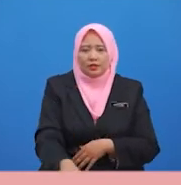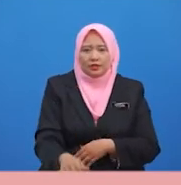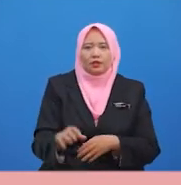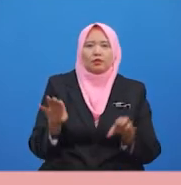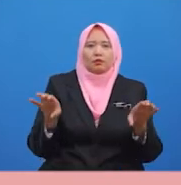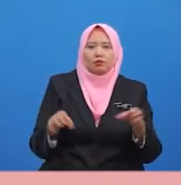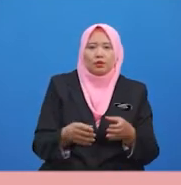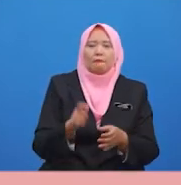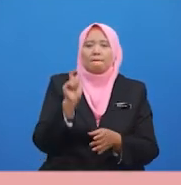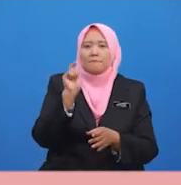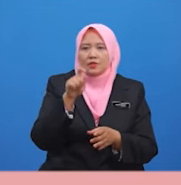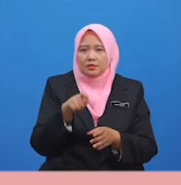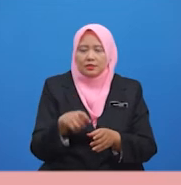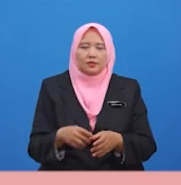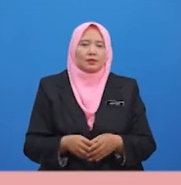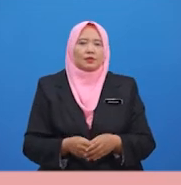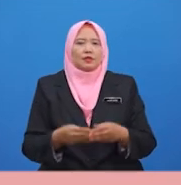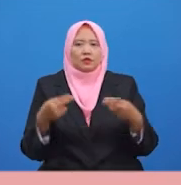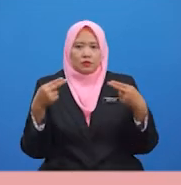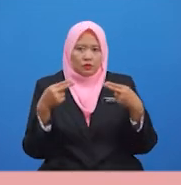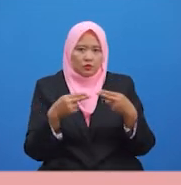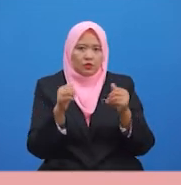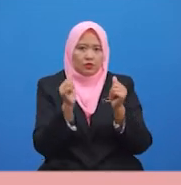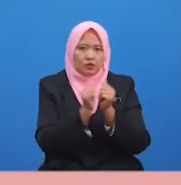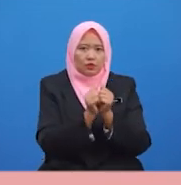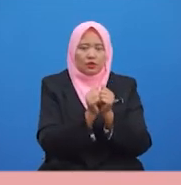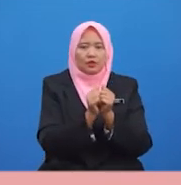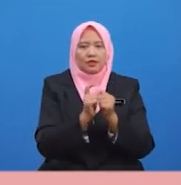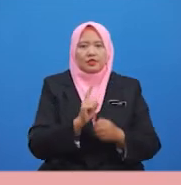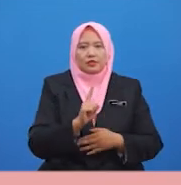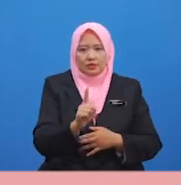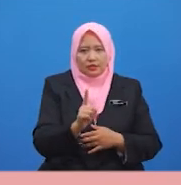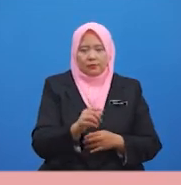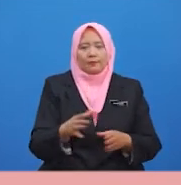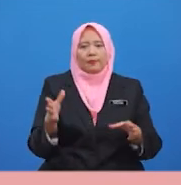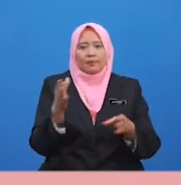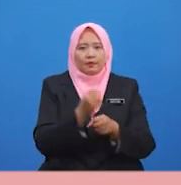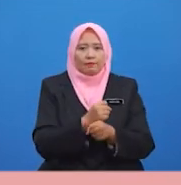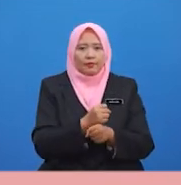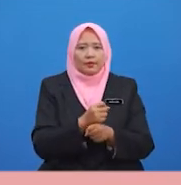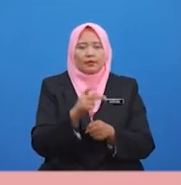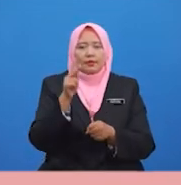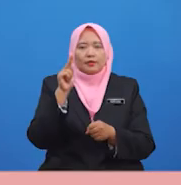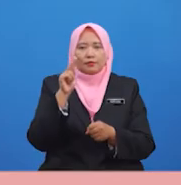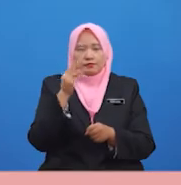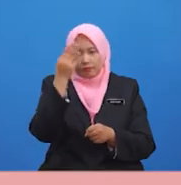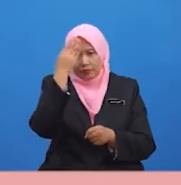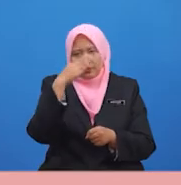syarak supaya mendapat keberkatan Allah SWT adalah kesimpulan.